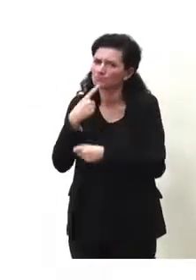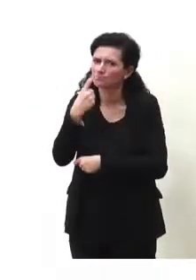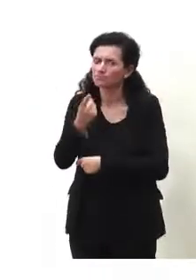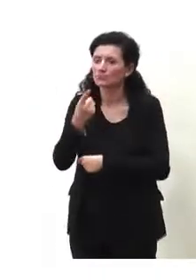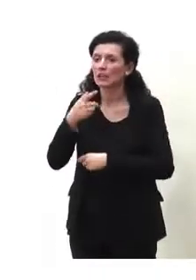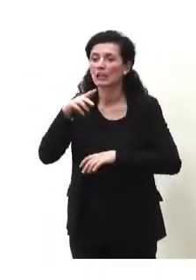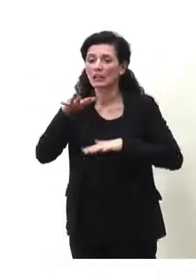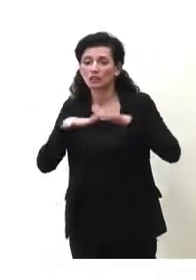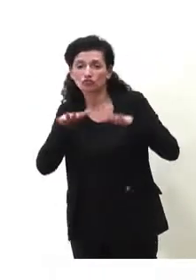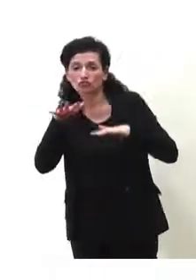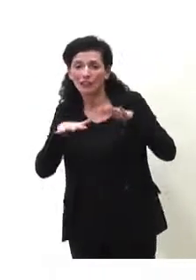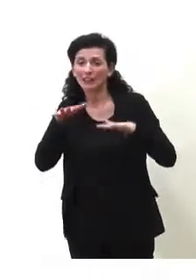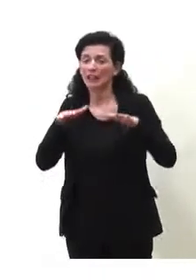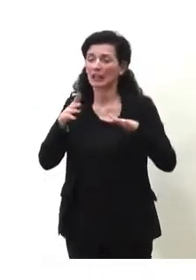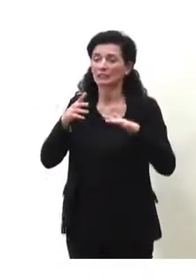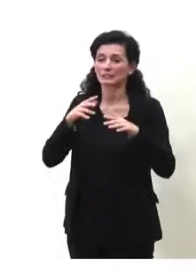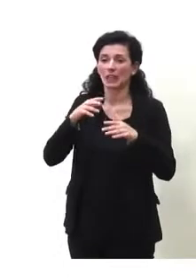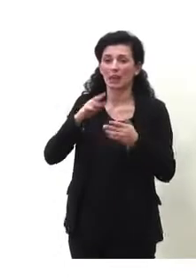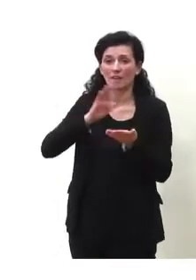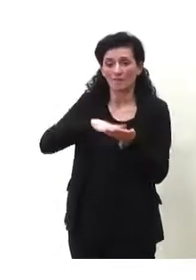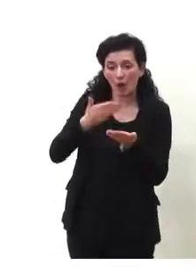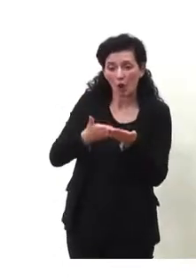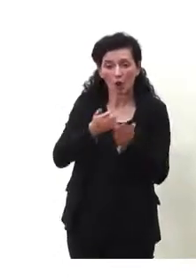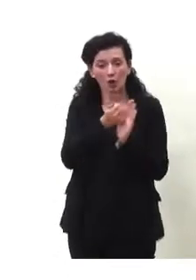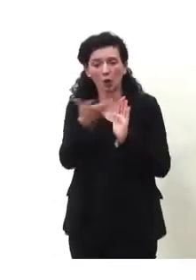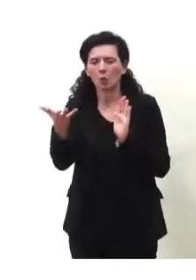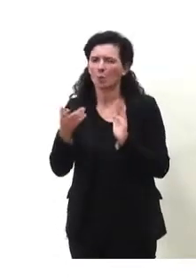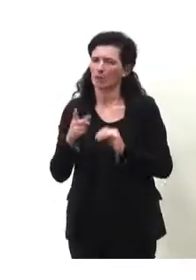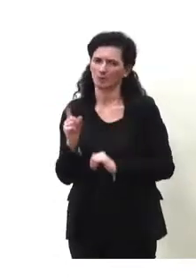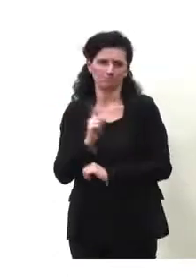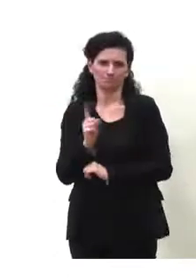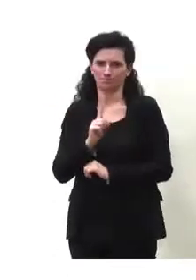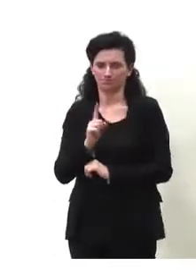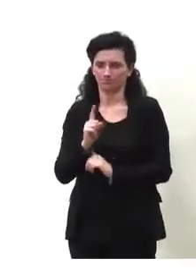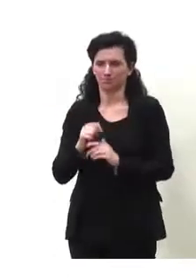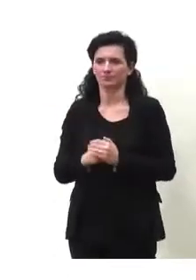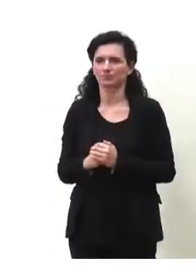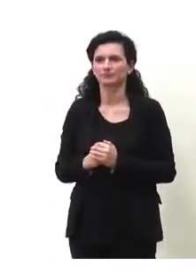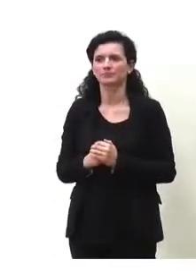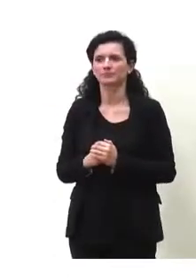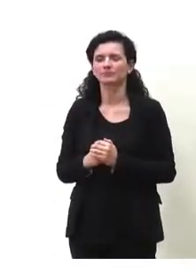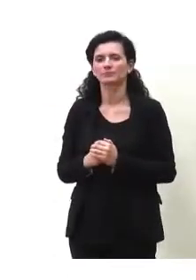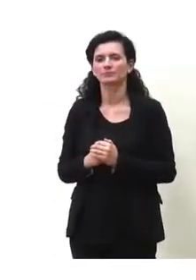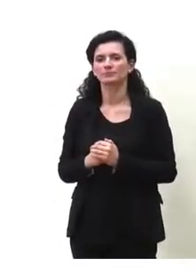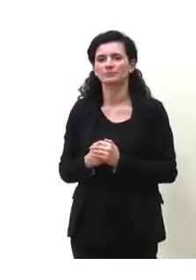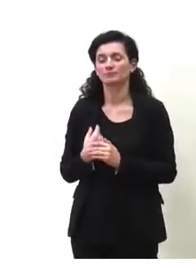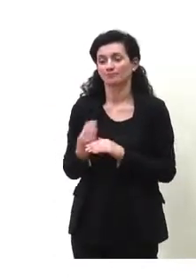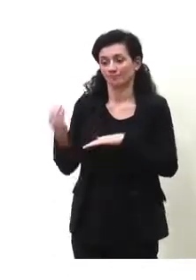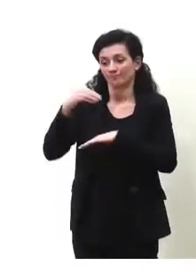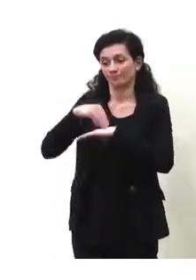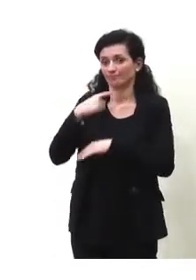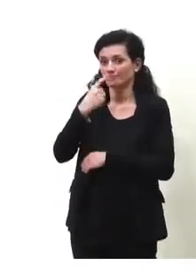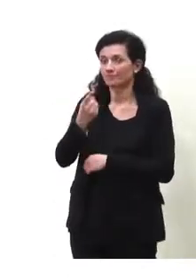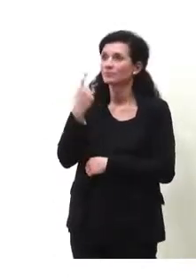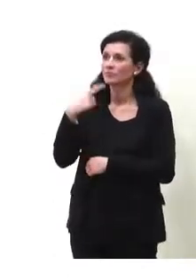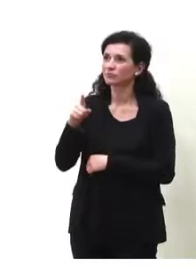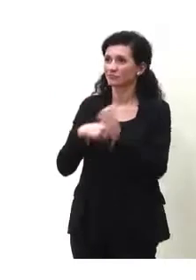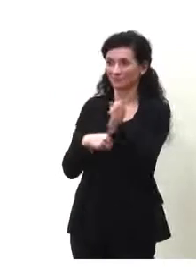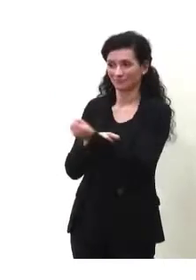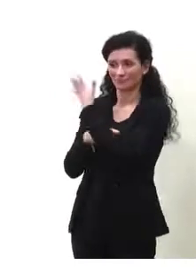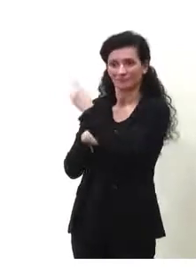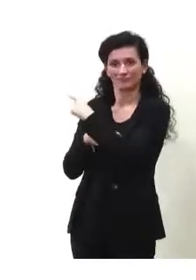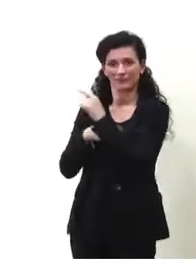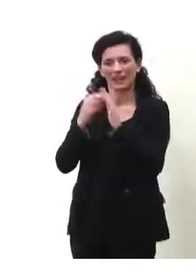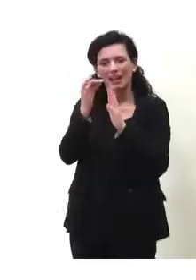c'è molta incertezza sulle stime che facciamo. Una cosa dico, questi dati non è che è un'anteprima. Questi dati